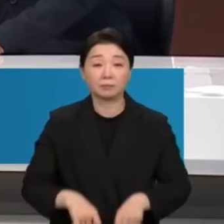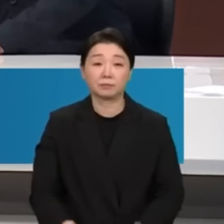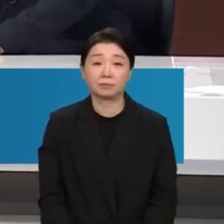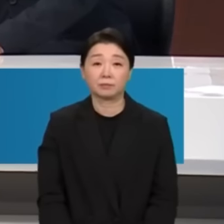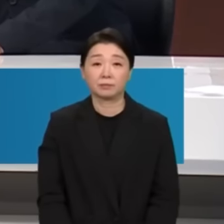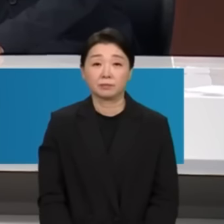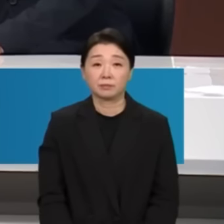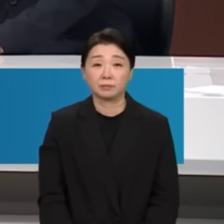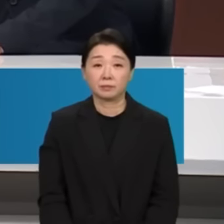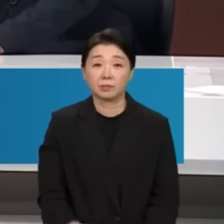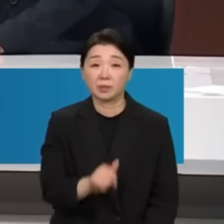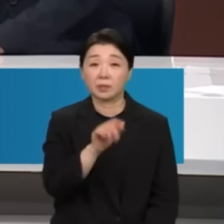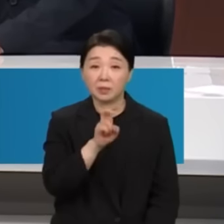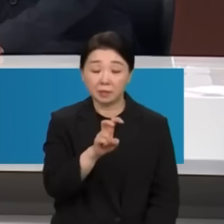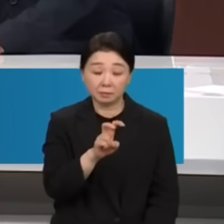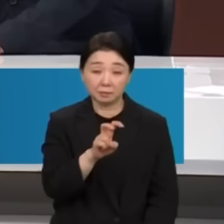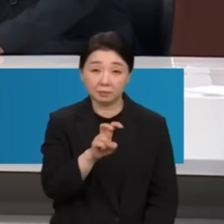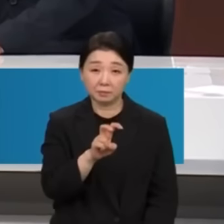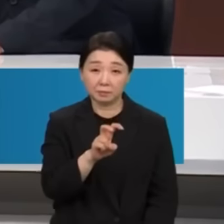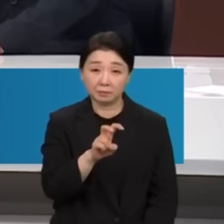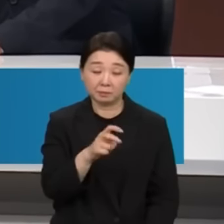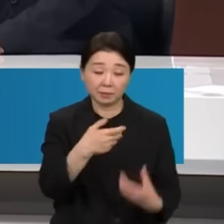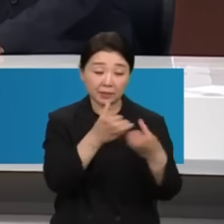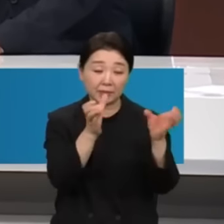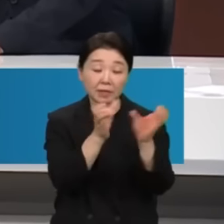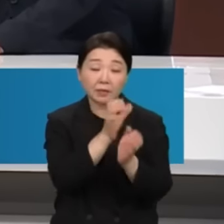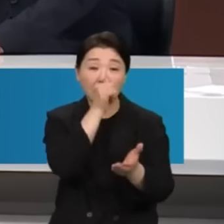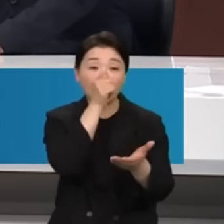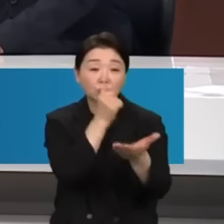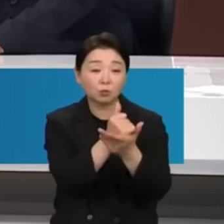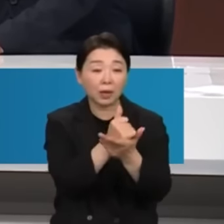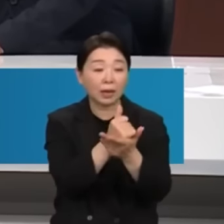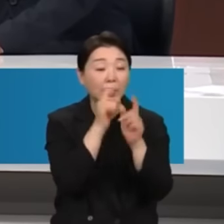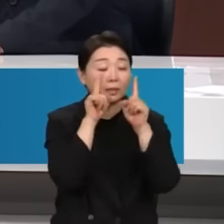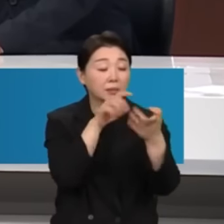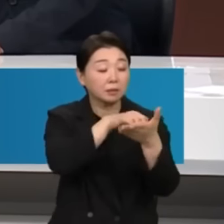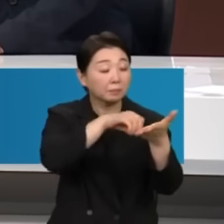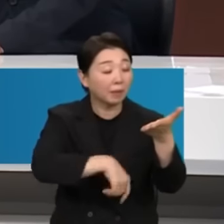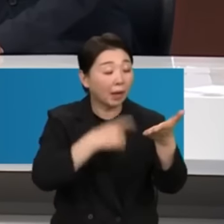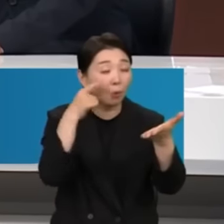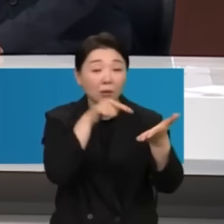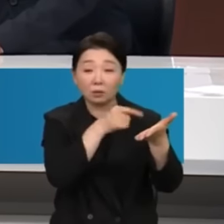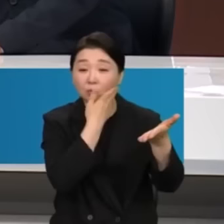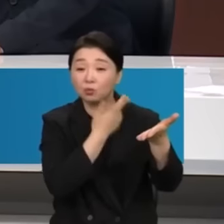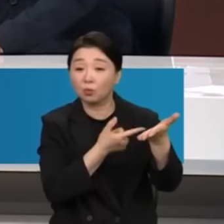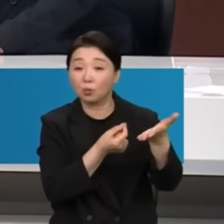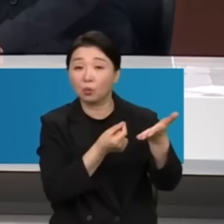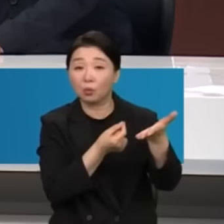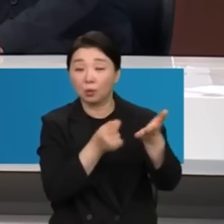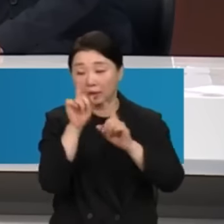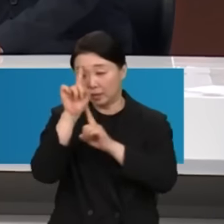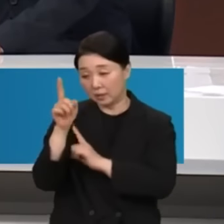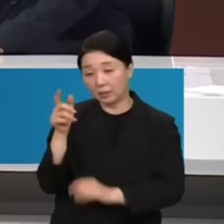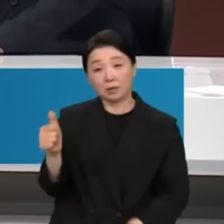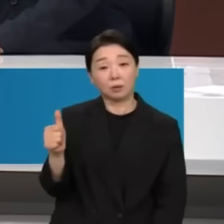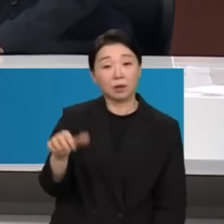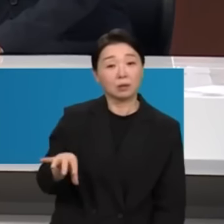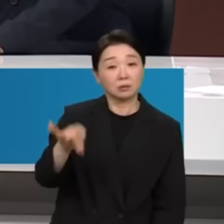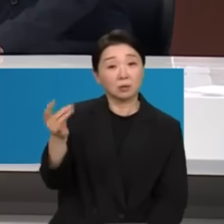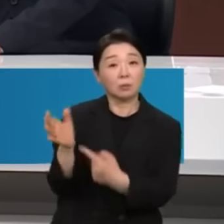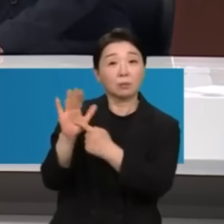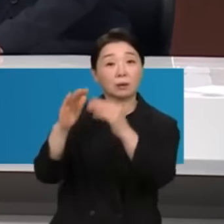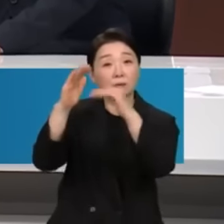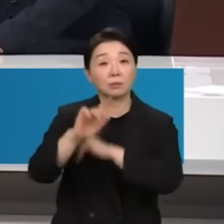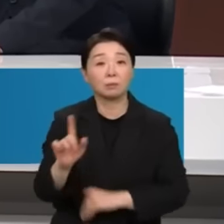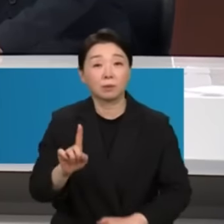유 기자, 임성근 전 사단장의 혐의가 왜 빠졌는지 역시 핵심 쟁점이었는데 이종섭 전 장관이 처음으로 밝힌